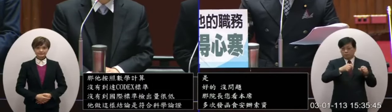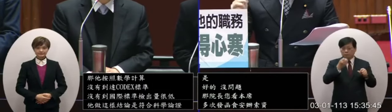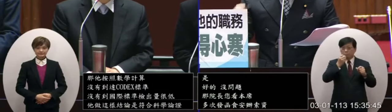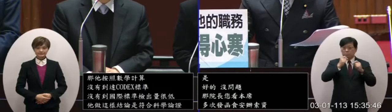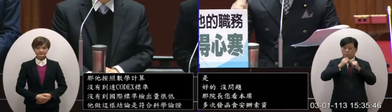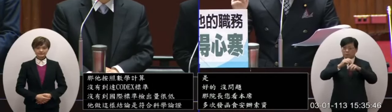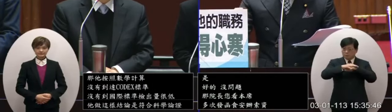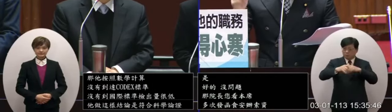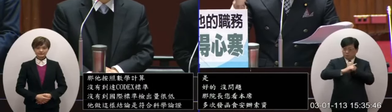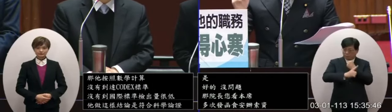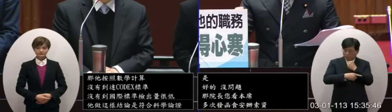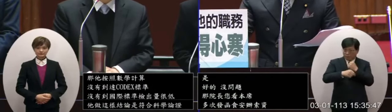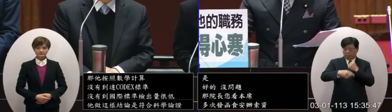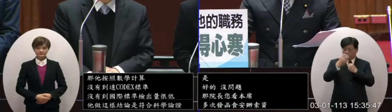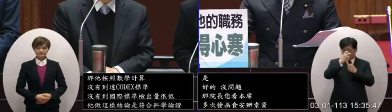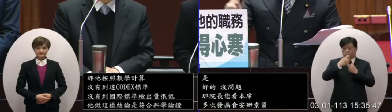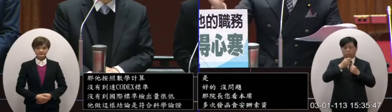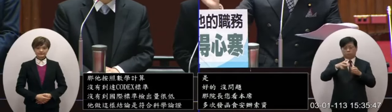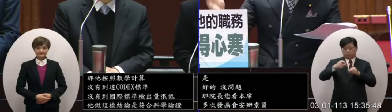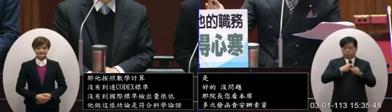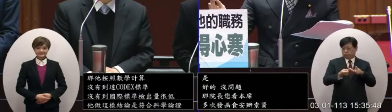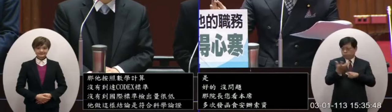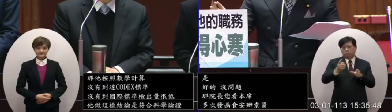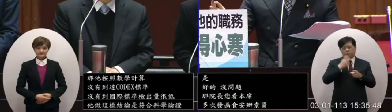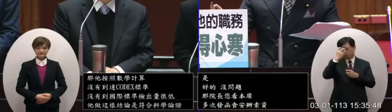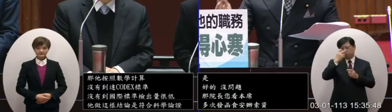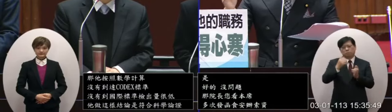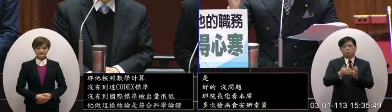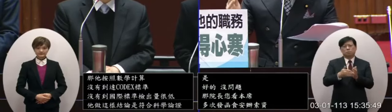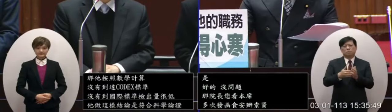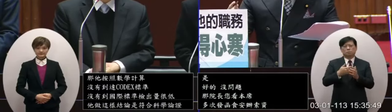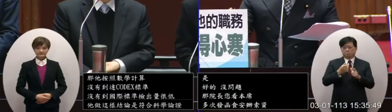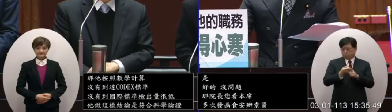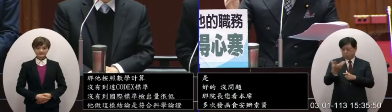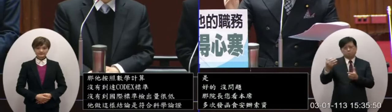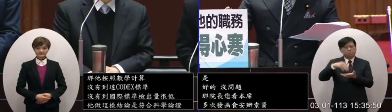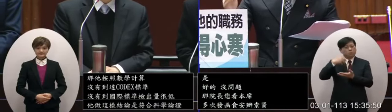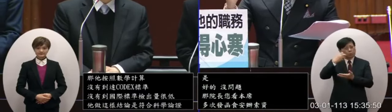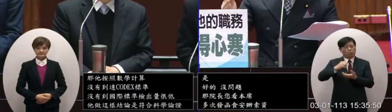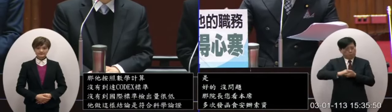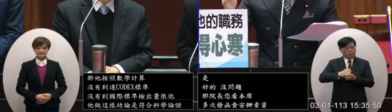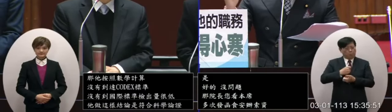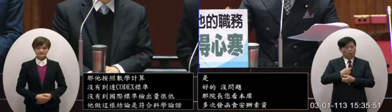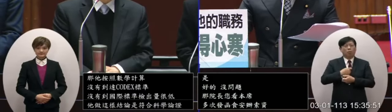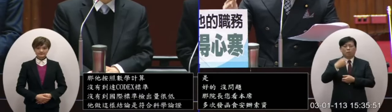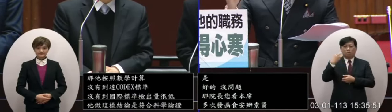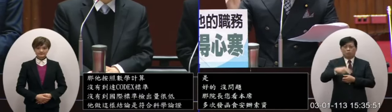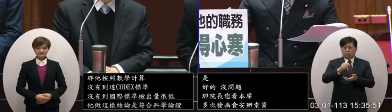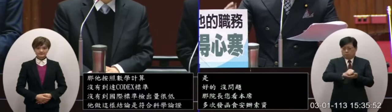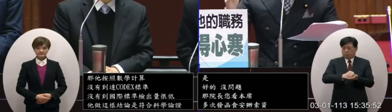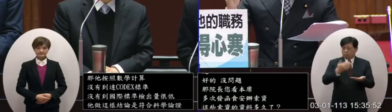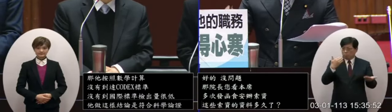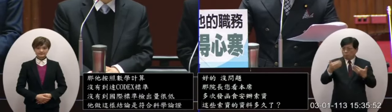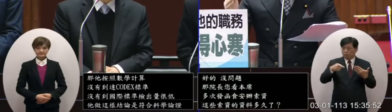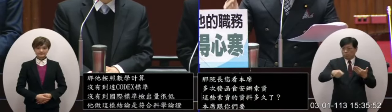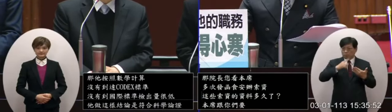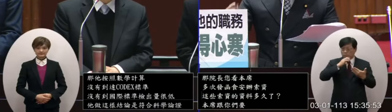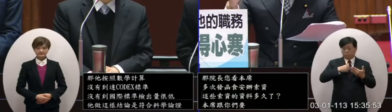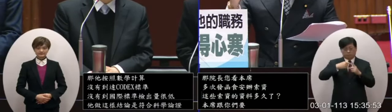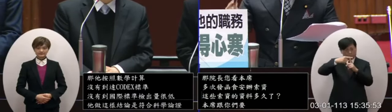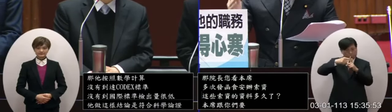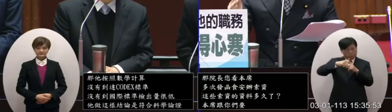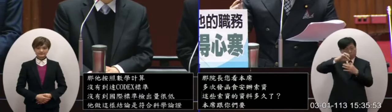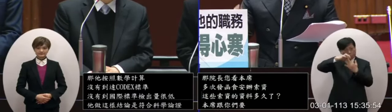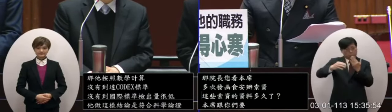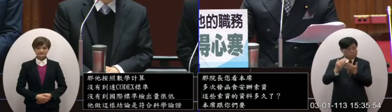法规定，检验的资讯要公开，你都已经验完了，公布检验的结果，同时都应该载明侦测的定量极